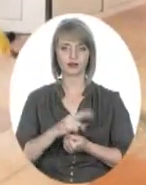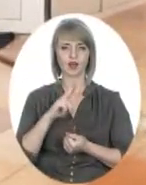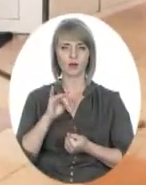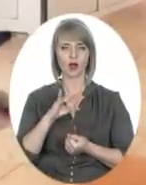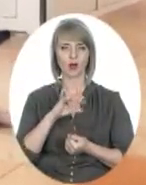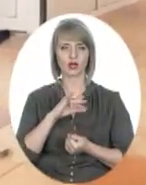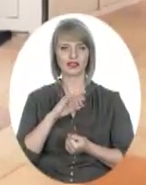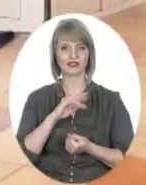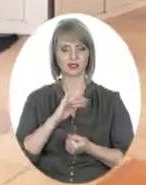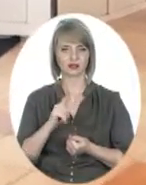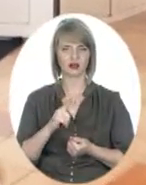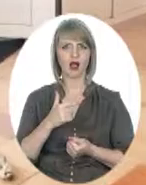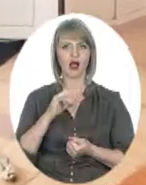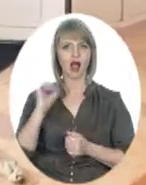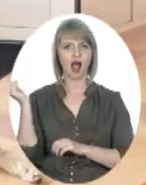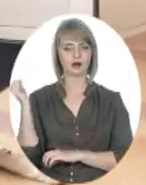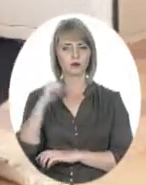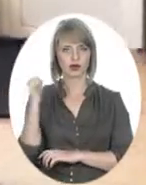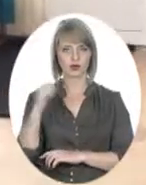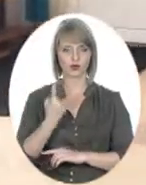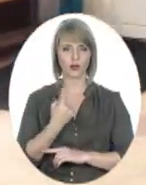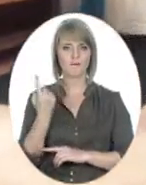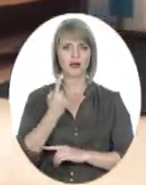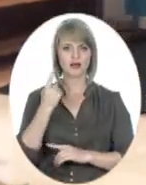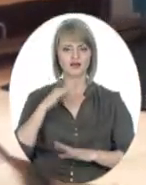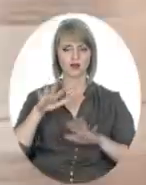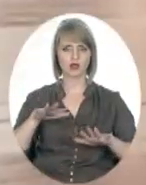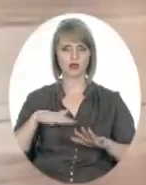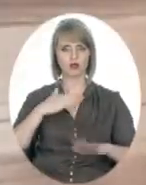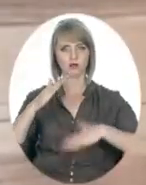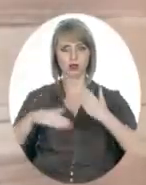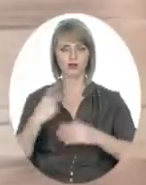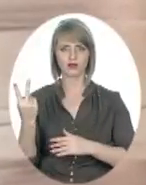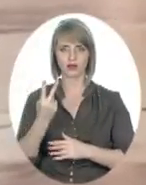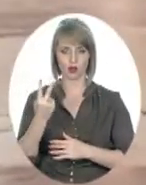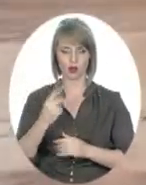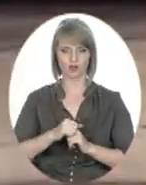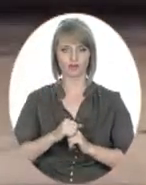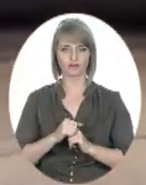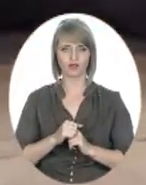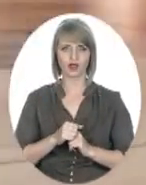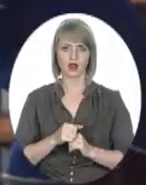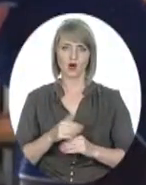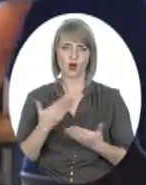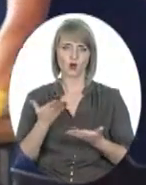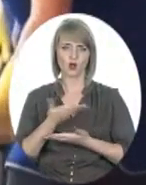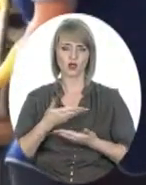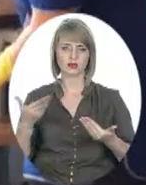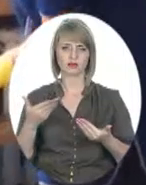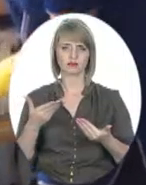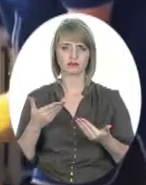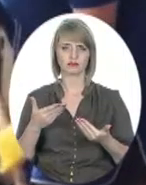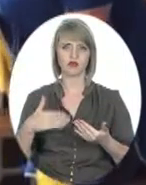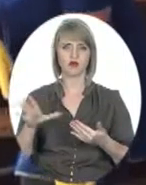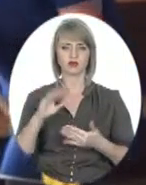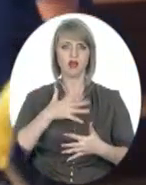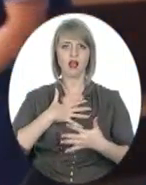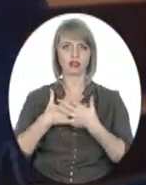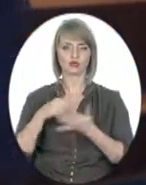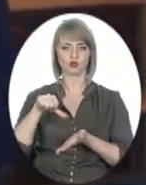Пауэрлифтинг, армрестлинг. У меня 1 место, а в плавании 2. Так-то, в принципе, у нас все